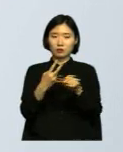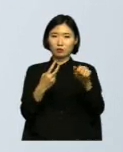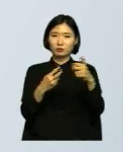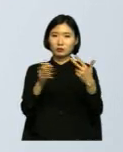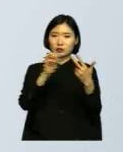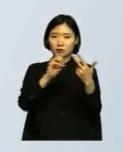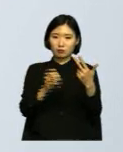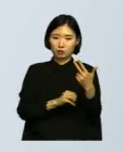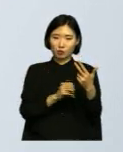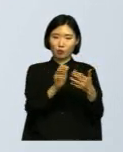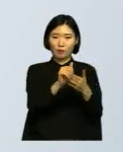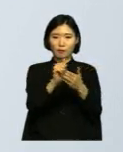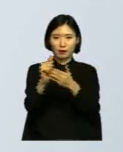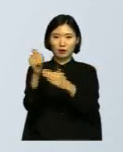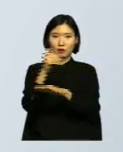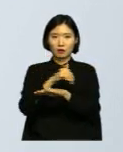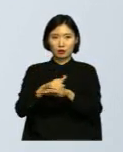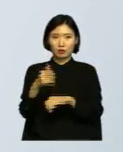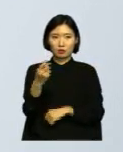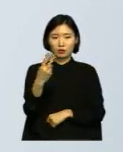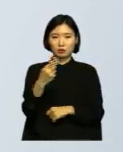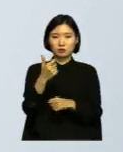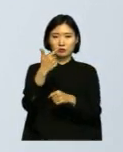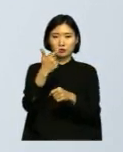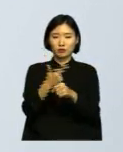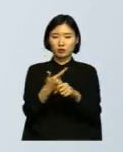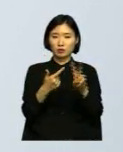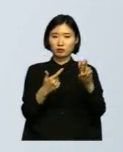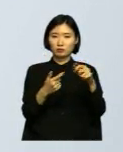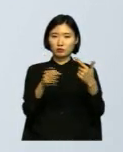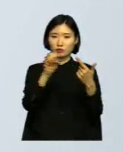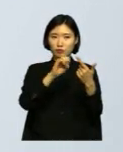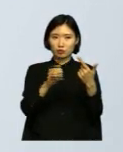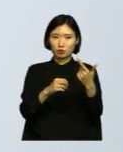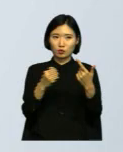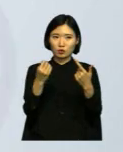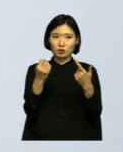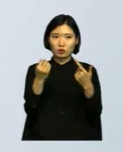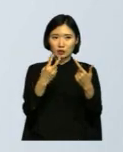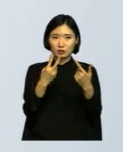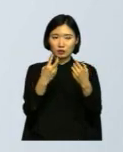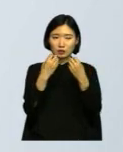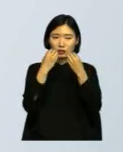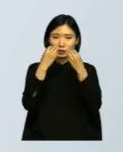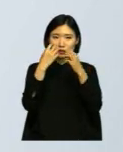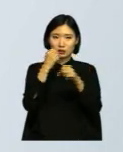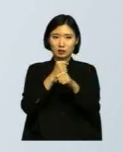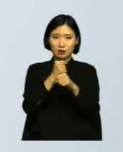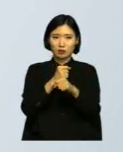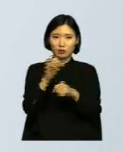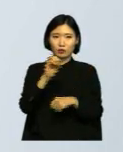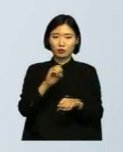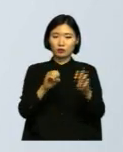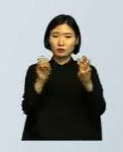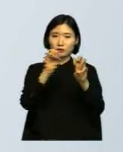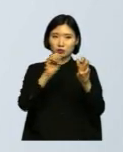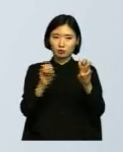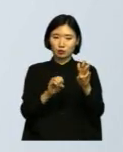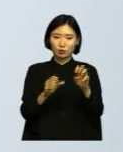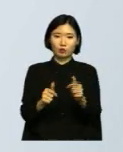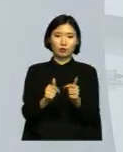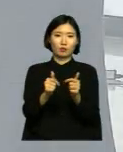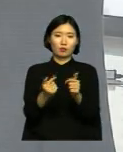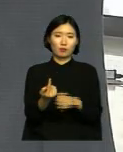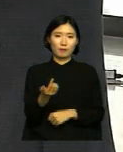57%로 끌어올릴 계획입니다. 또 2016년 26% 재창업률도 2022년 30%로 높이는